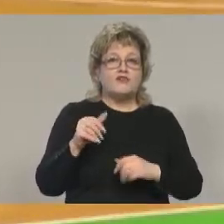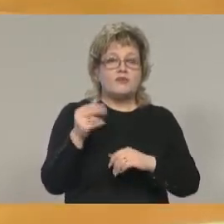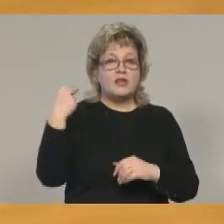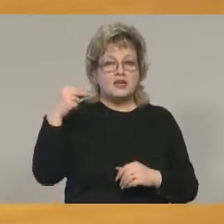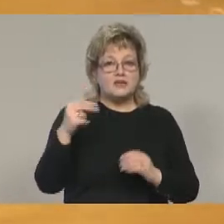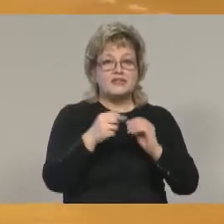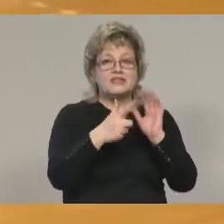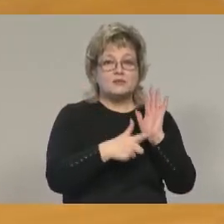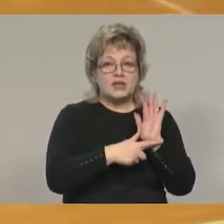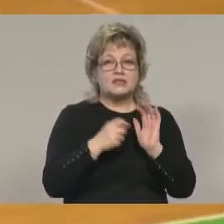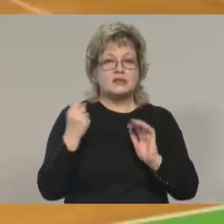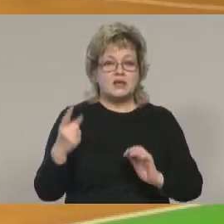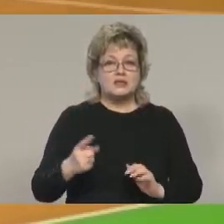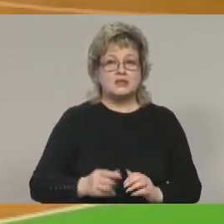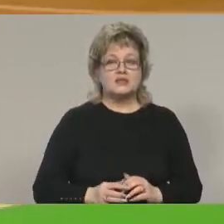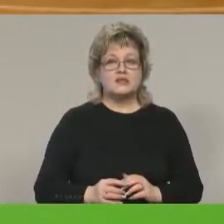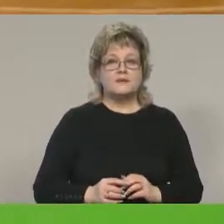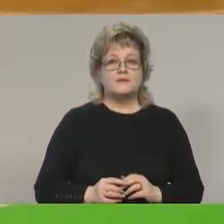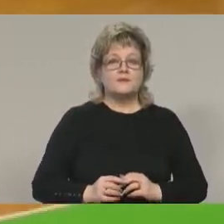табло 17-11.